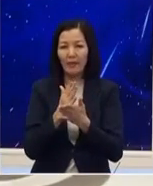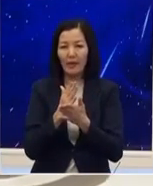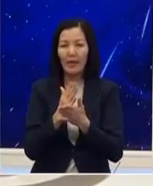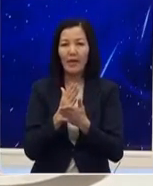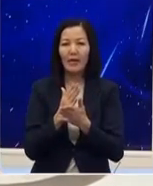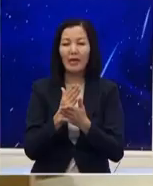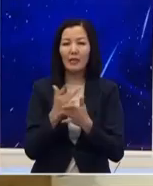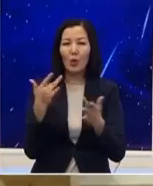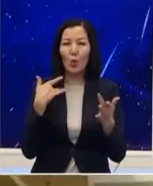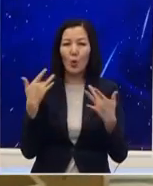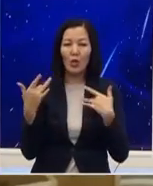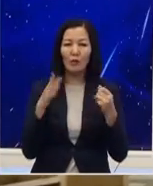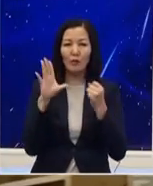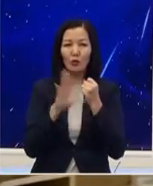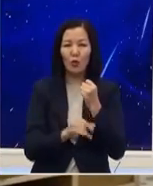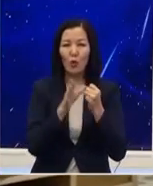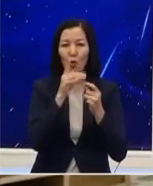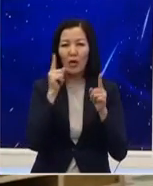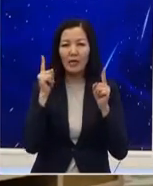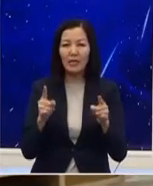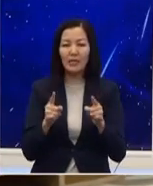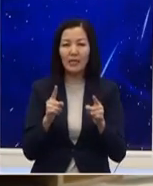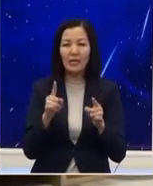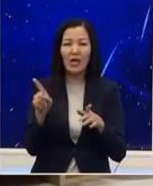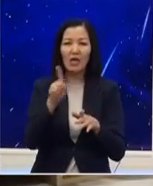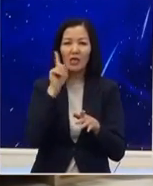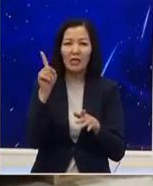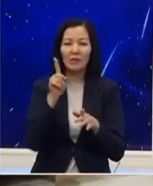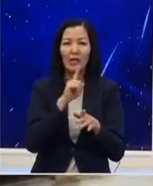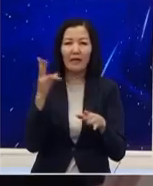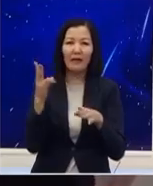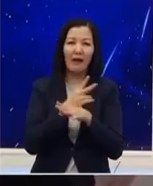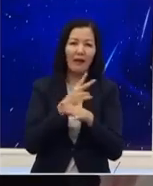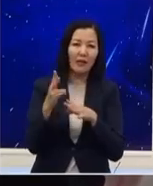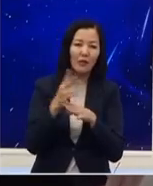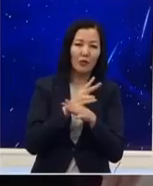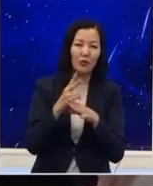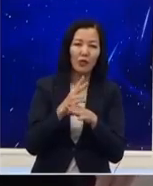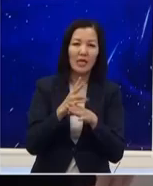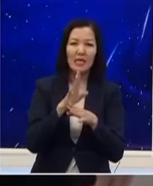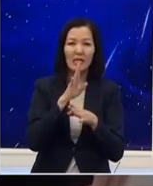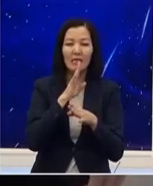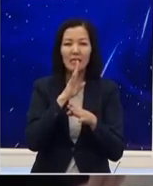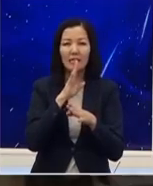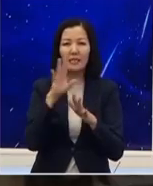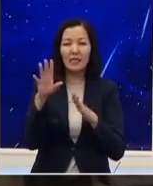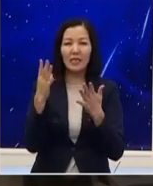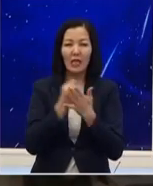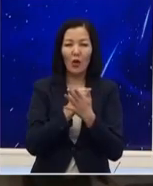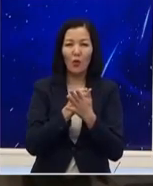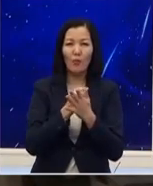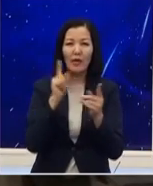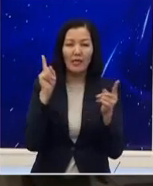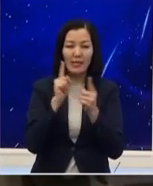ұлттық ойындары да қамтылған. Қойылымның соңғы кезеңінде бозбаланың айлы түнде алты бақанға барып, өз теңін тауып сөйтіп,